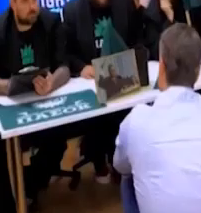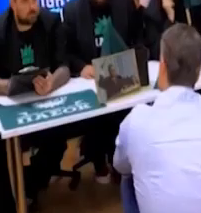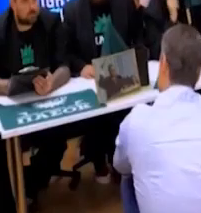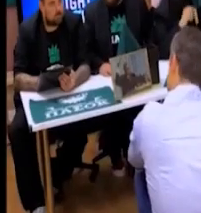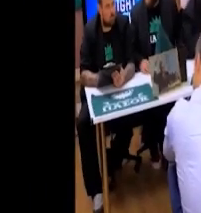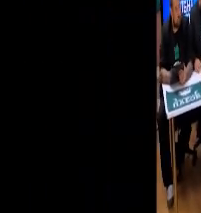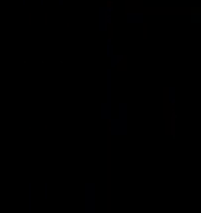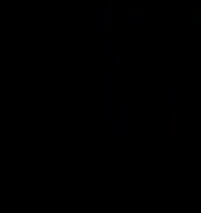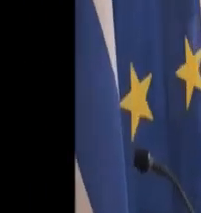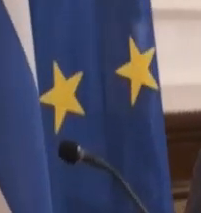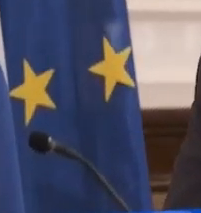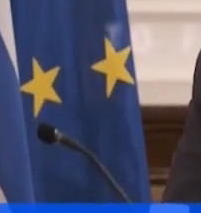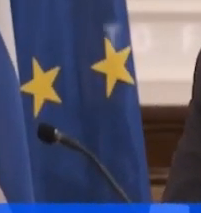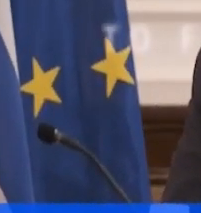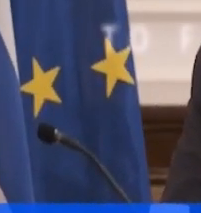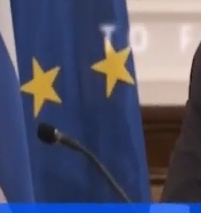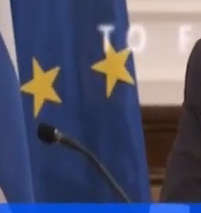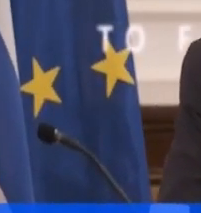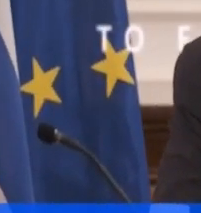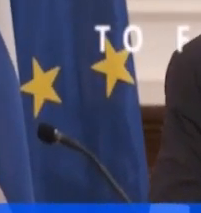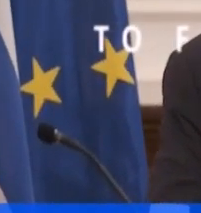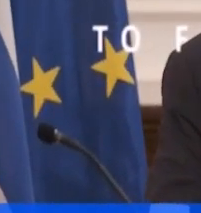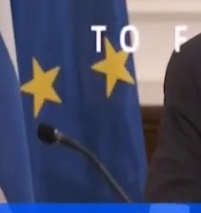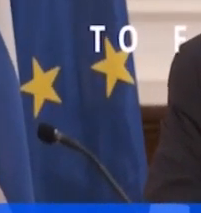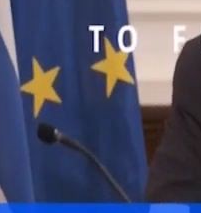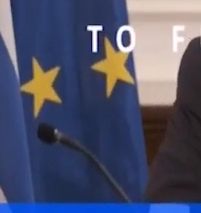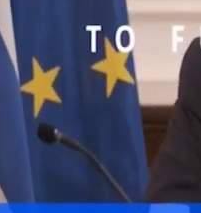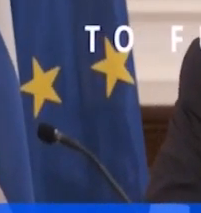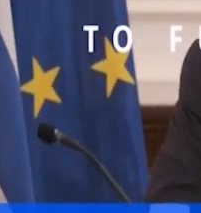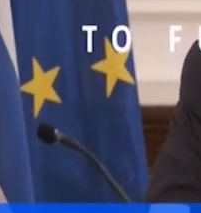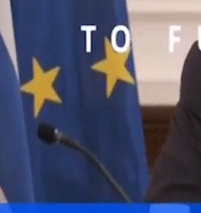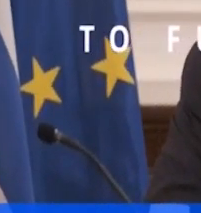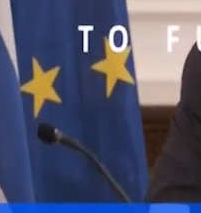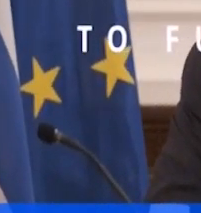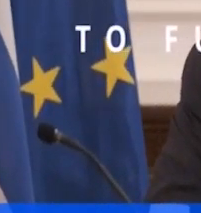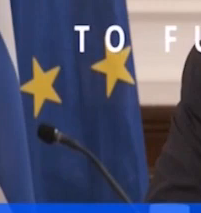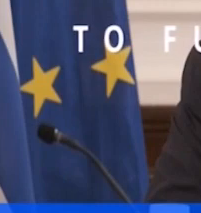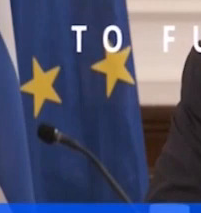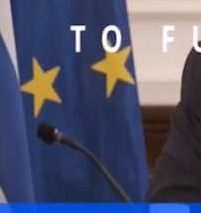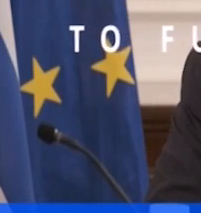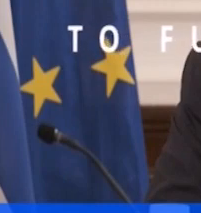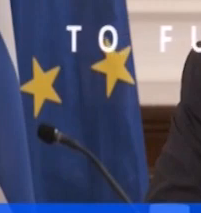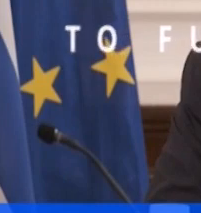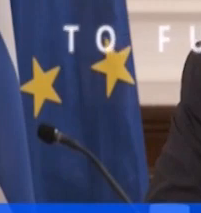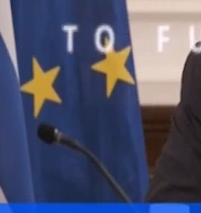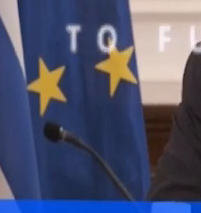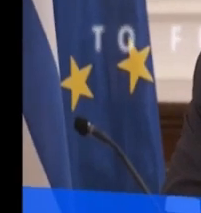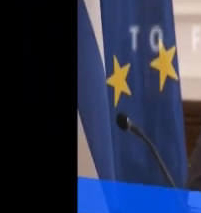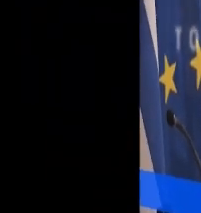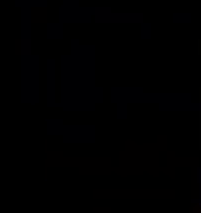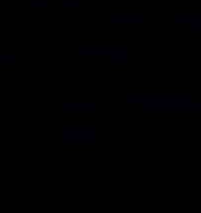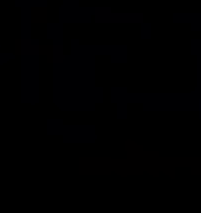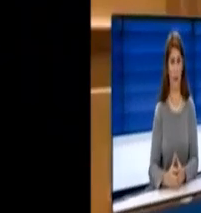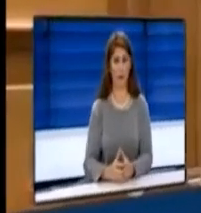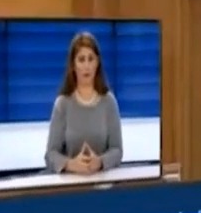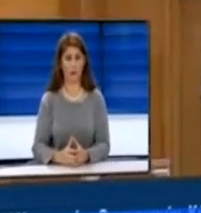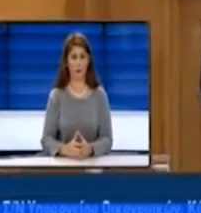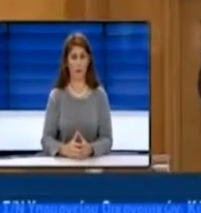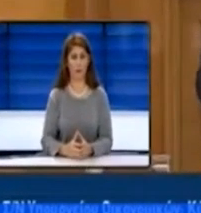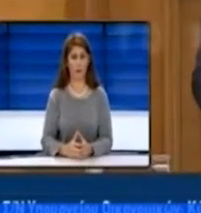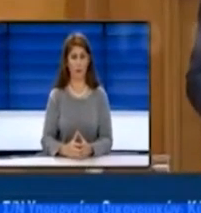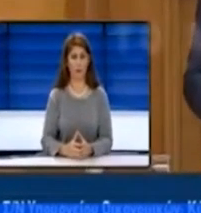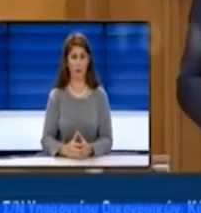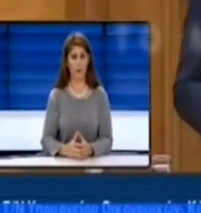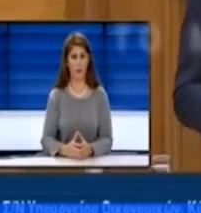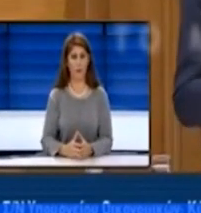επιδόματα. Συγκεκριμένα, τα νέα μέτρα αυξάνουν την επιδότηση του Fuel Pass, όπως το